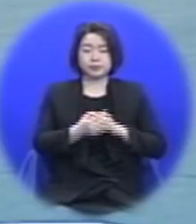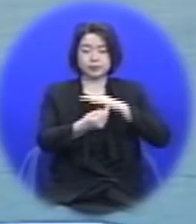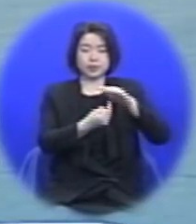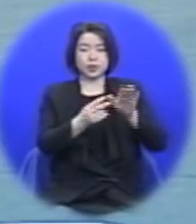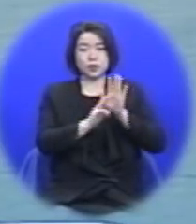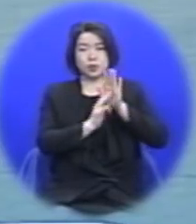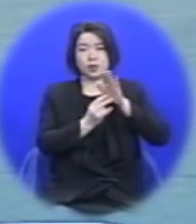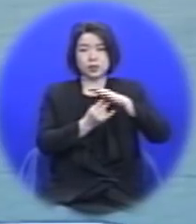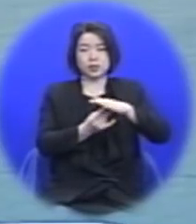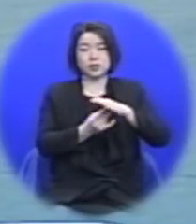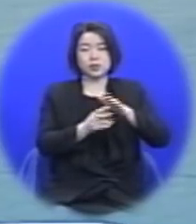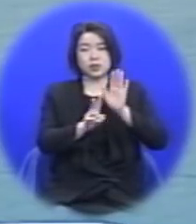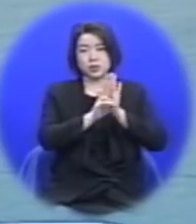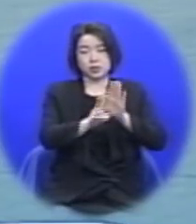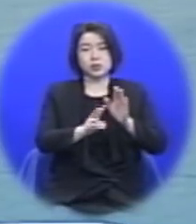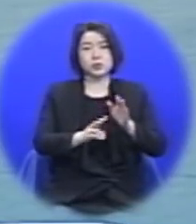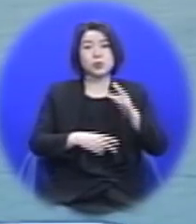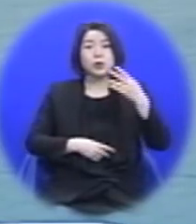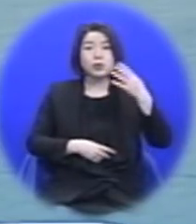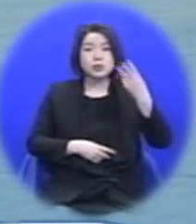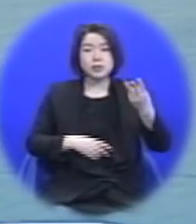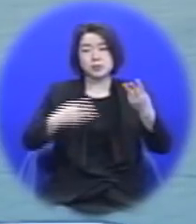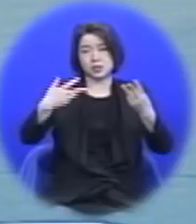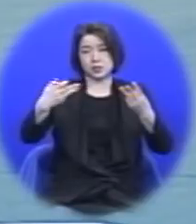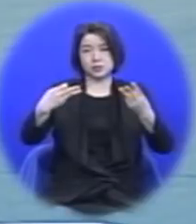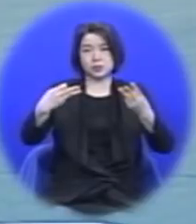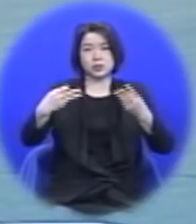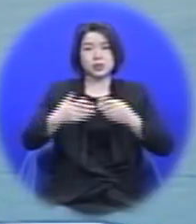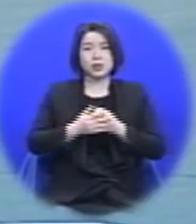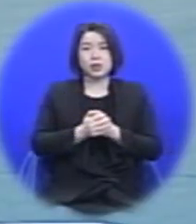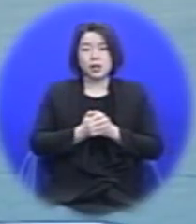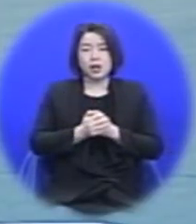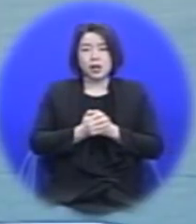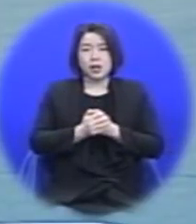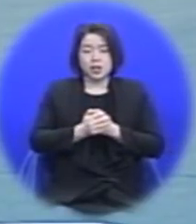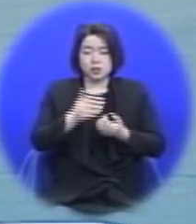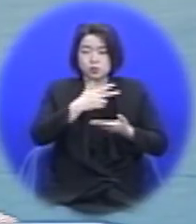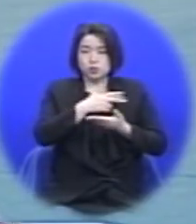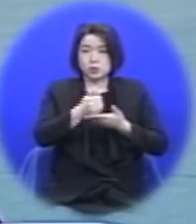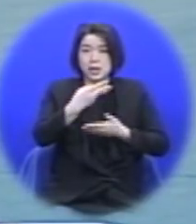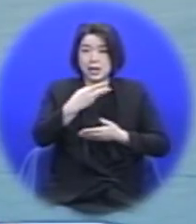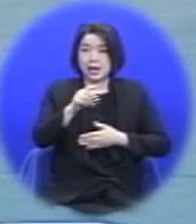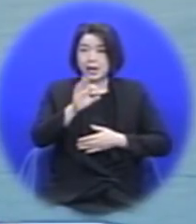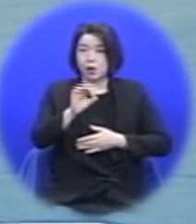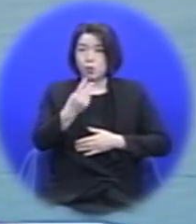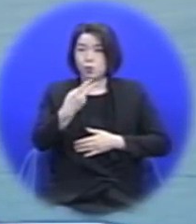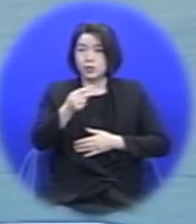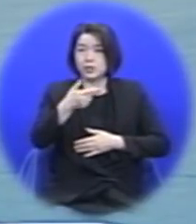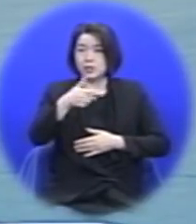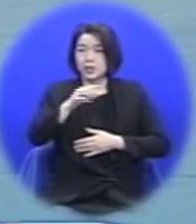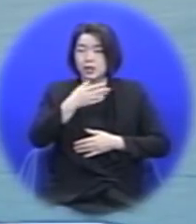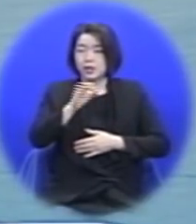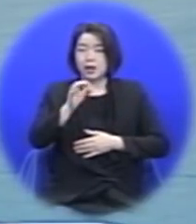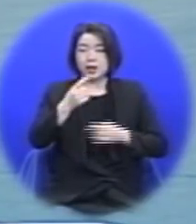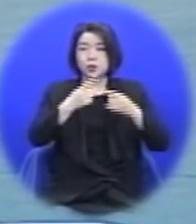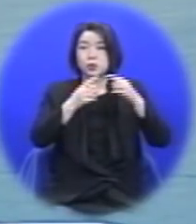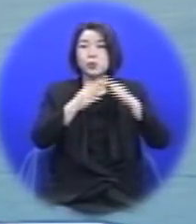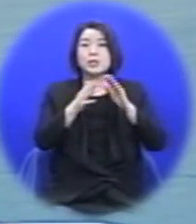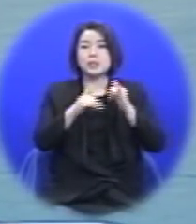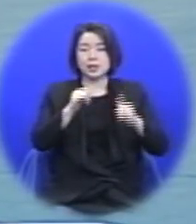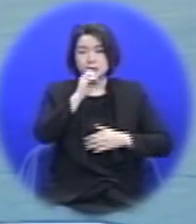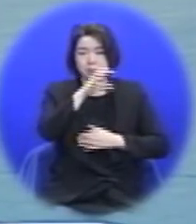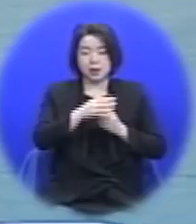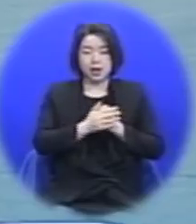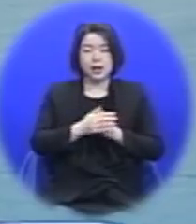요한계시록 3장 17절에 보면 주님은 라오디게아 교회 교인들에게 이런 말씀을 하셨습니다. 내가 말하기를 나는